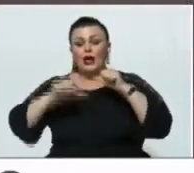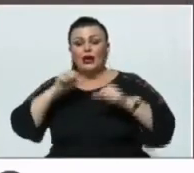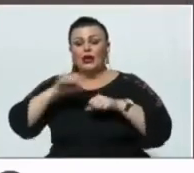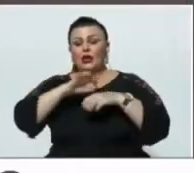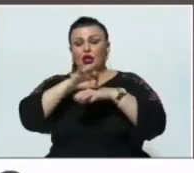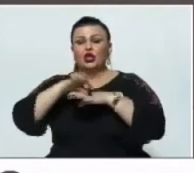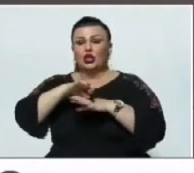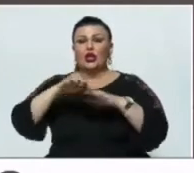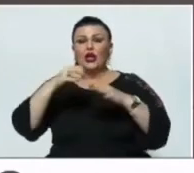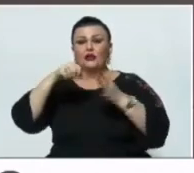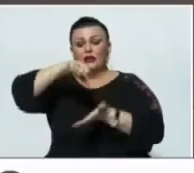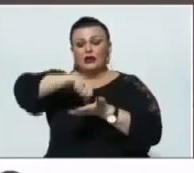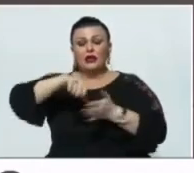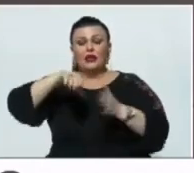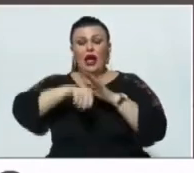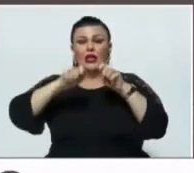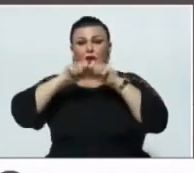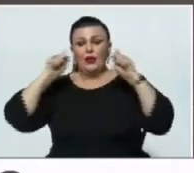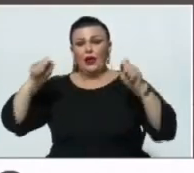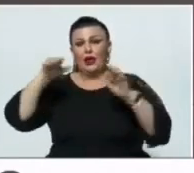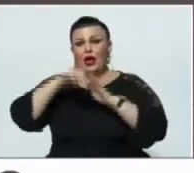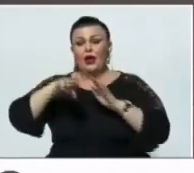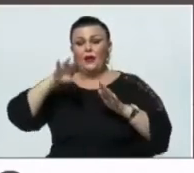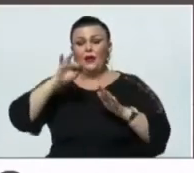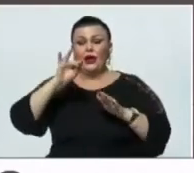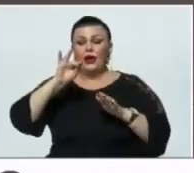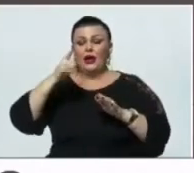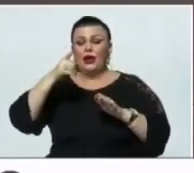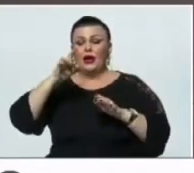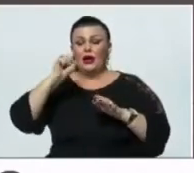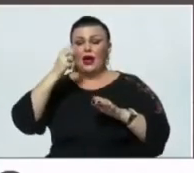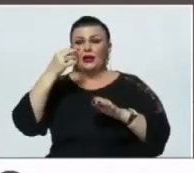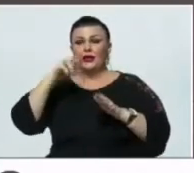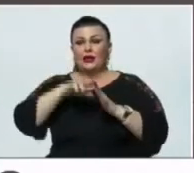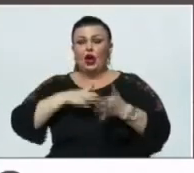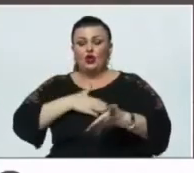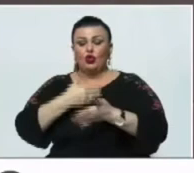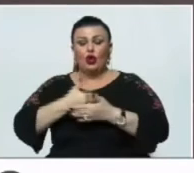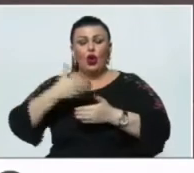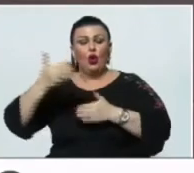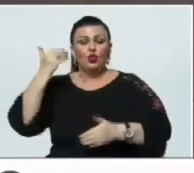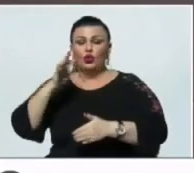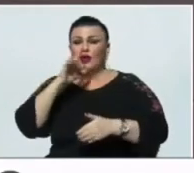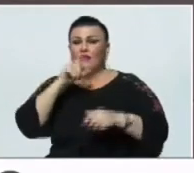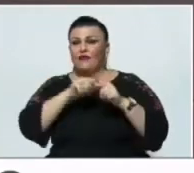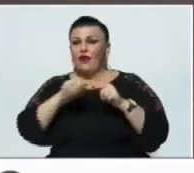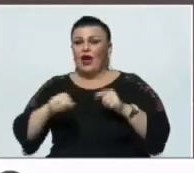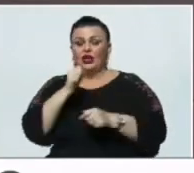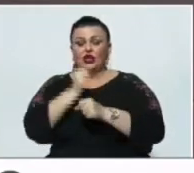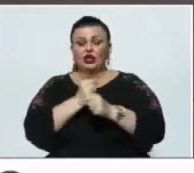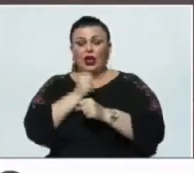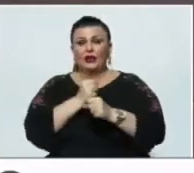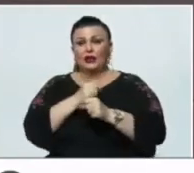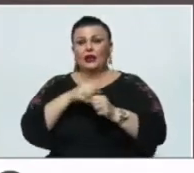keçirilən tədbirlərə əlavə olaraq Miqrasiya Könülləri uzun müddətdir deməli, üzərində işlədikləri